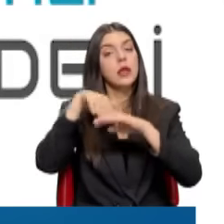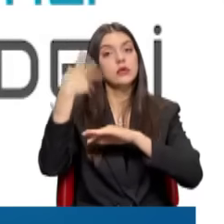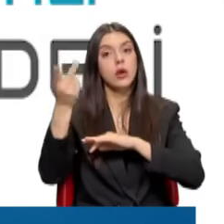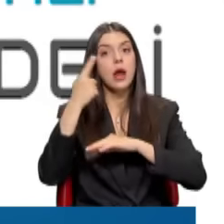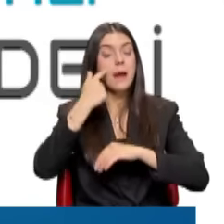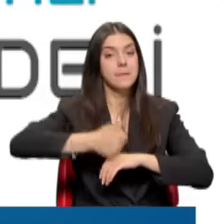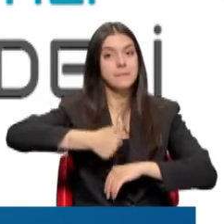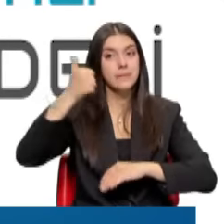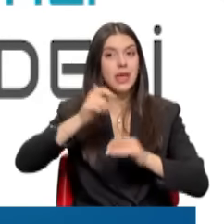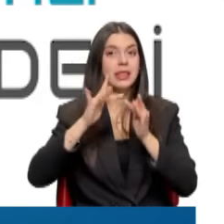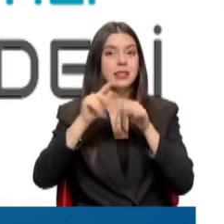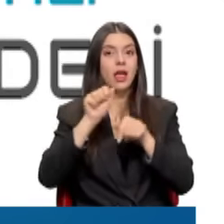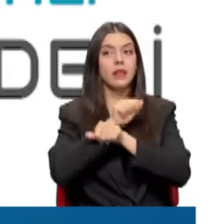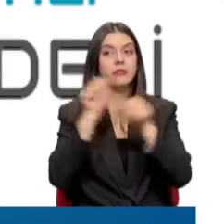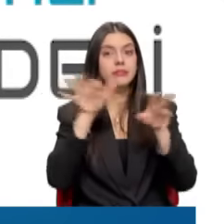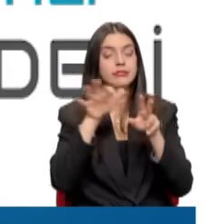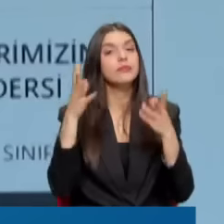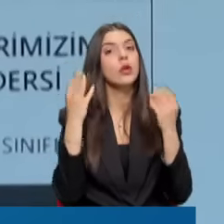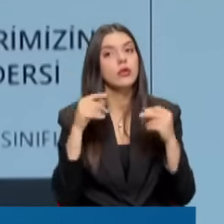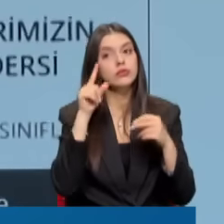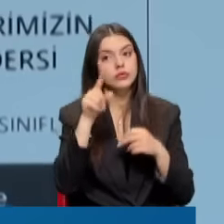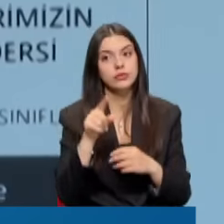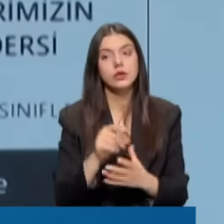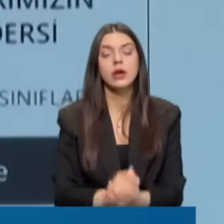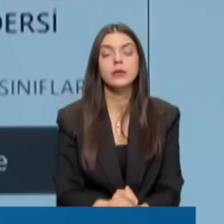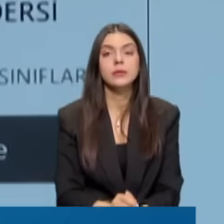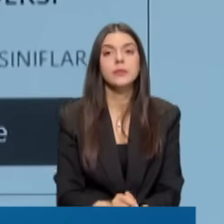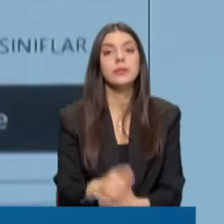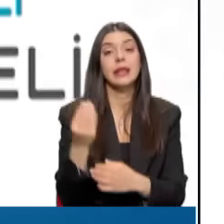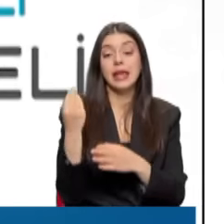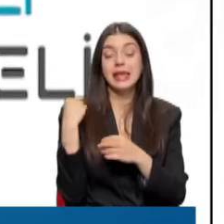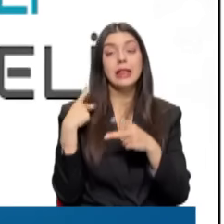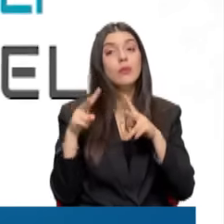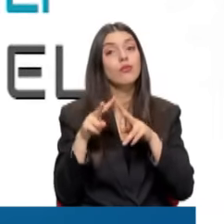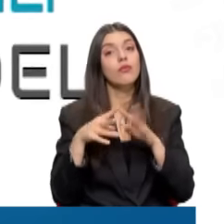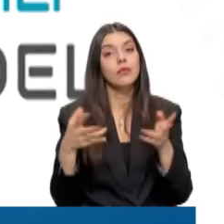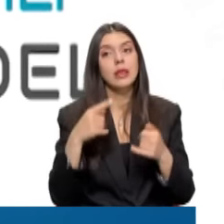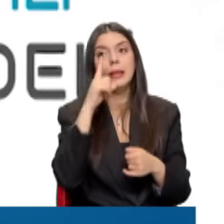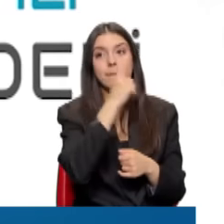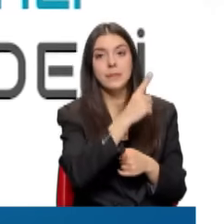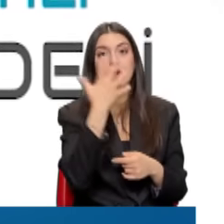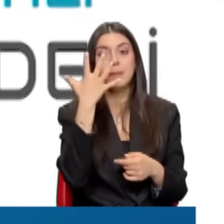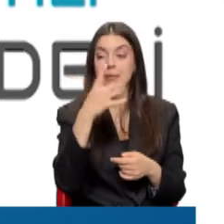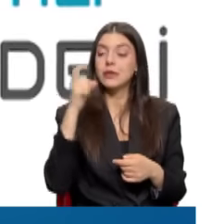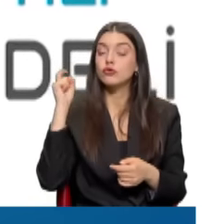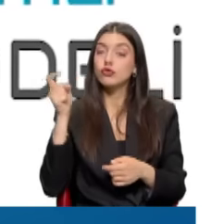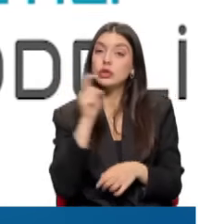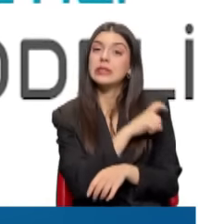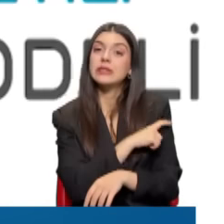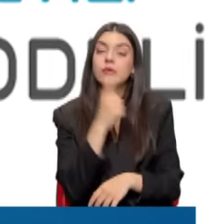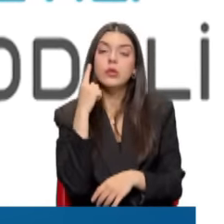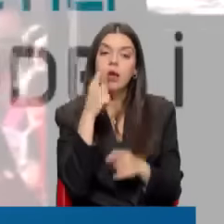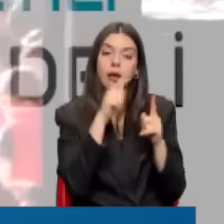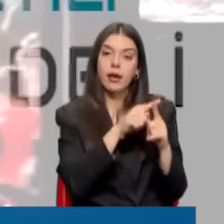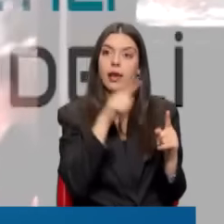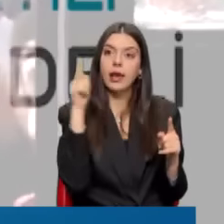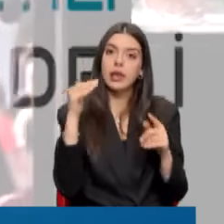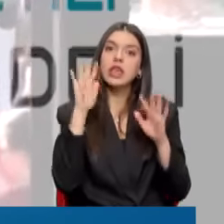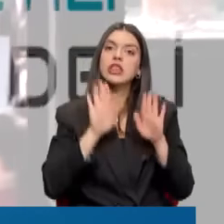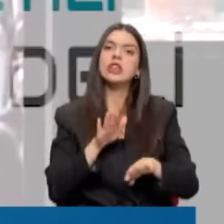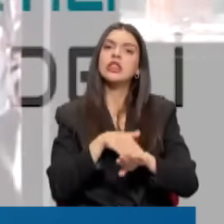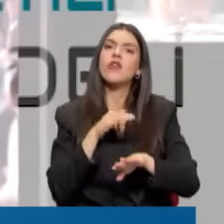Bakanlığın internet sitesi üzerinden erişimi açılacak yeni müfredat 1 5 ve 9 sınıftan itibaren kademeli